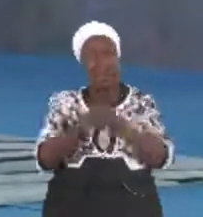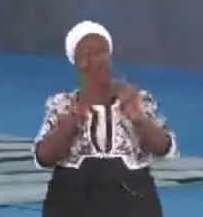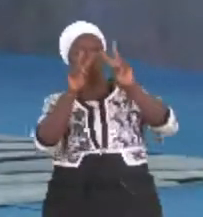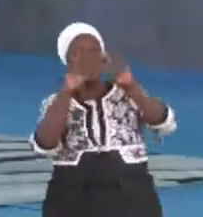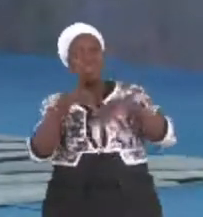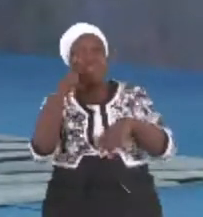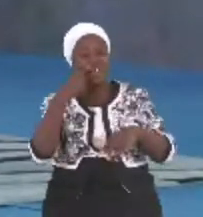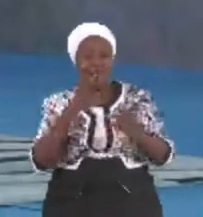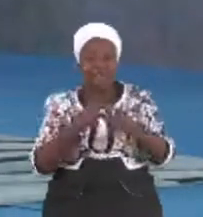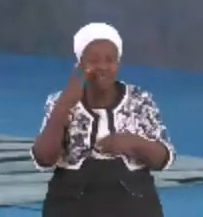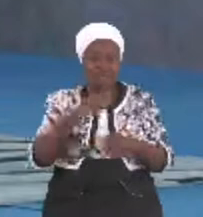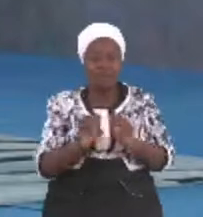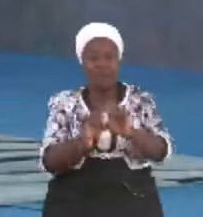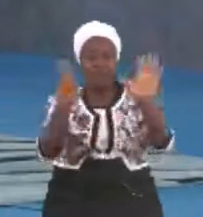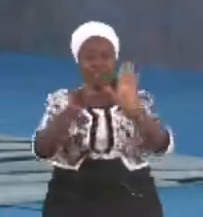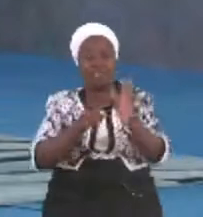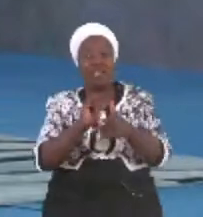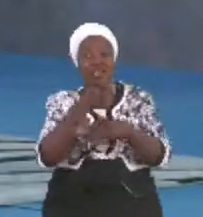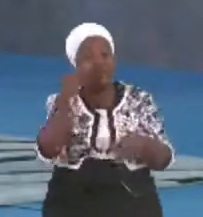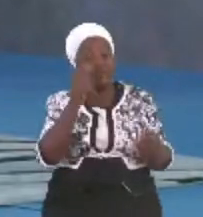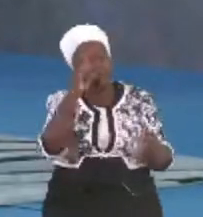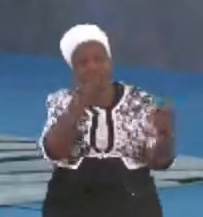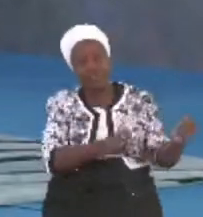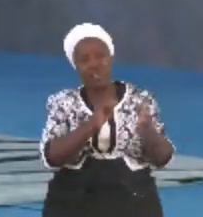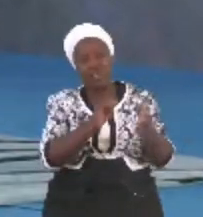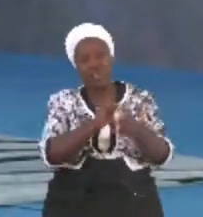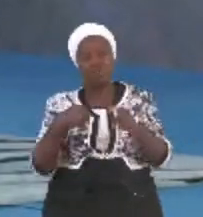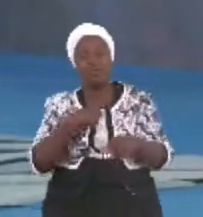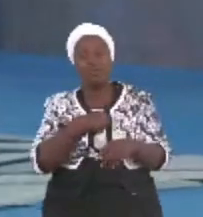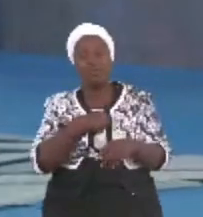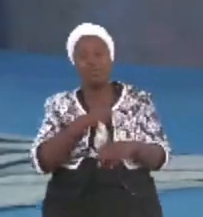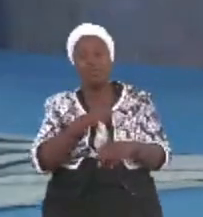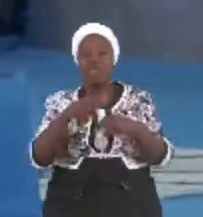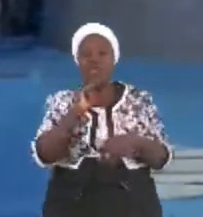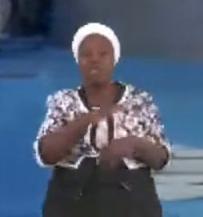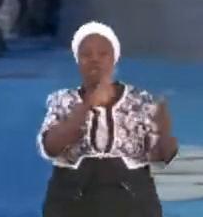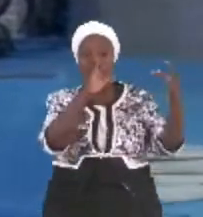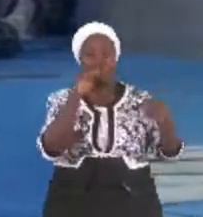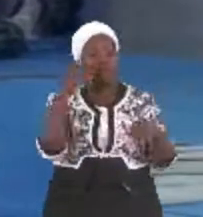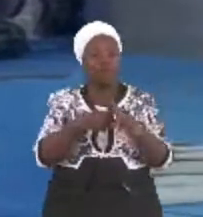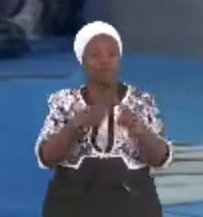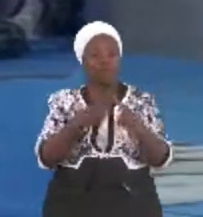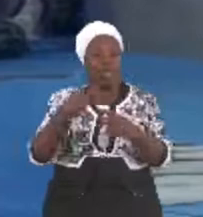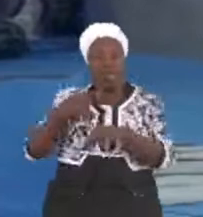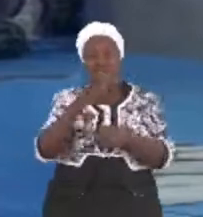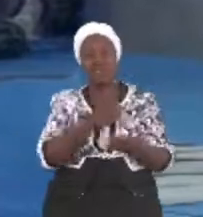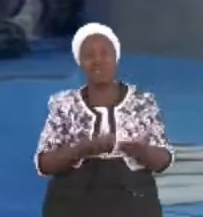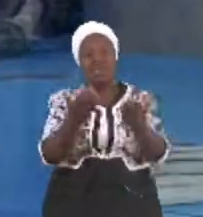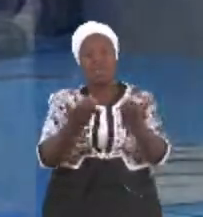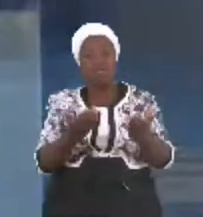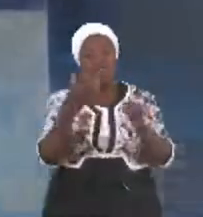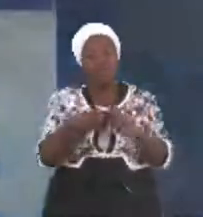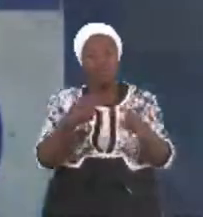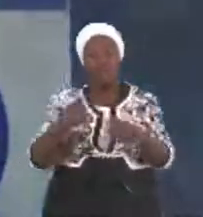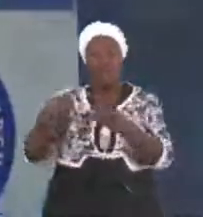yeux. Et vous voyez maintenant la lueur, la foi dont nous parlons. Il y a donc l'attente dans son cœur. Il y a un désir dans le